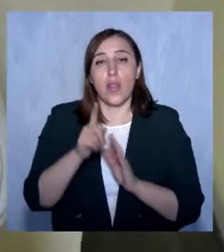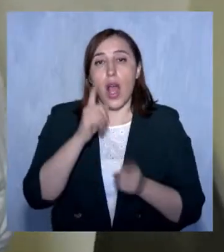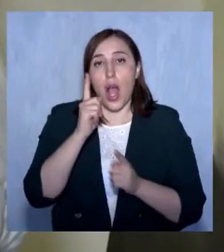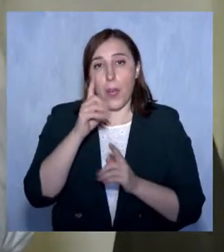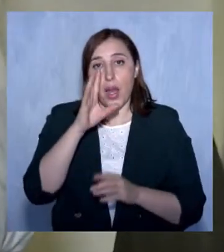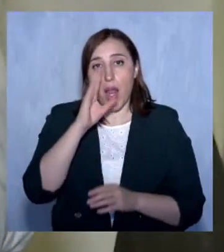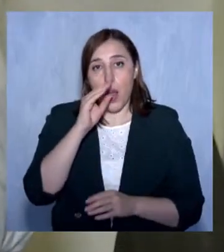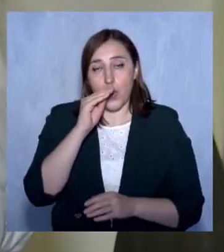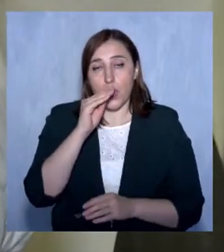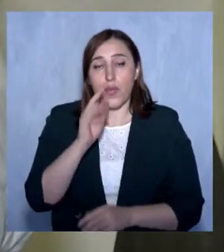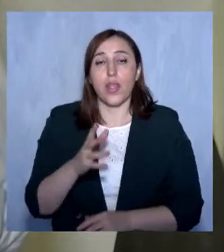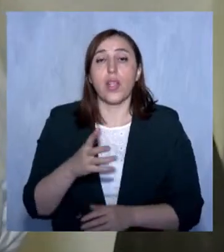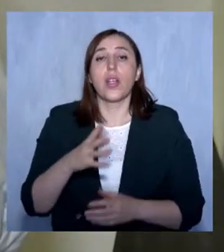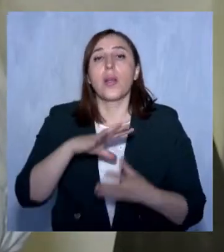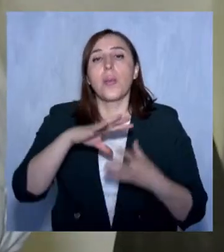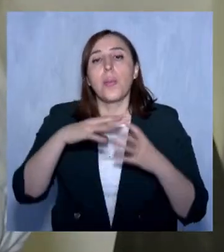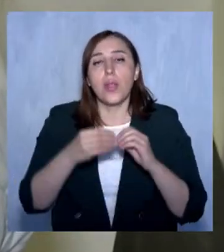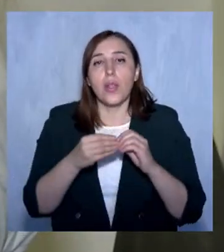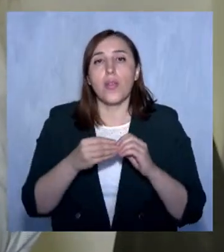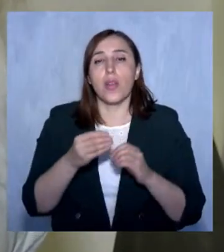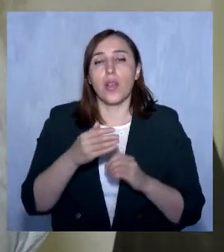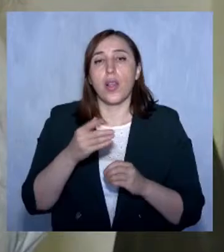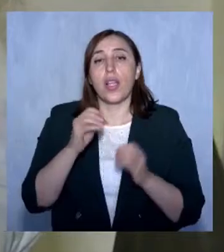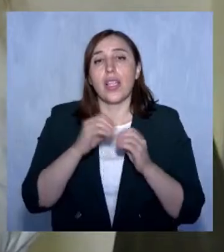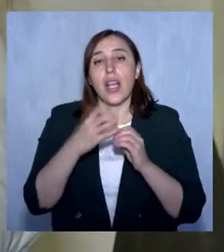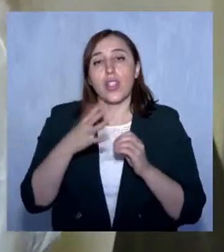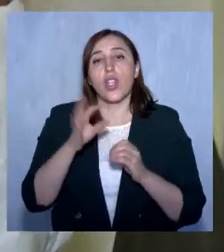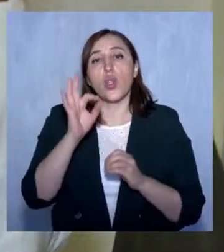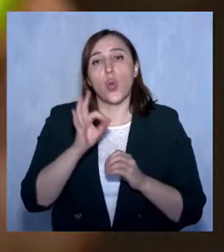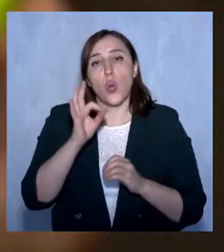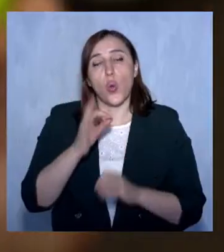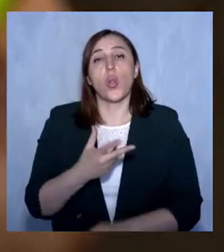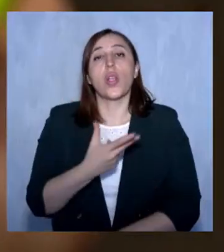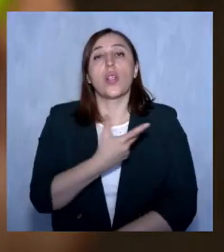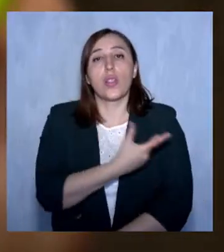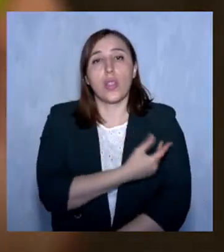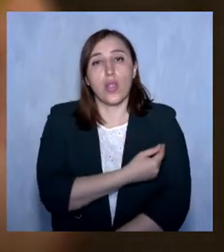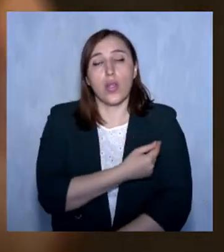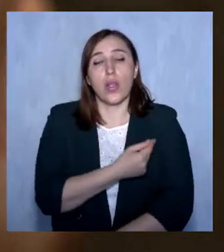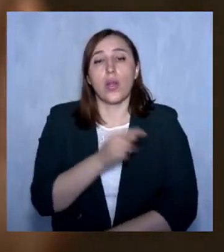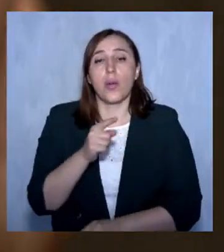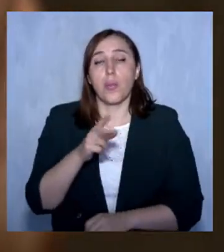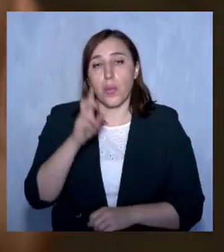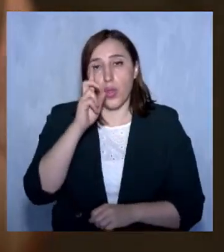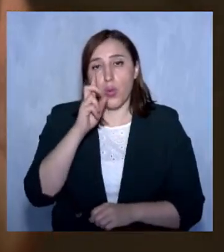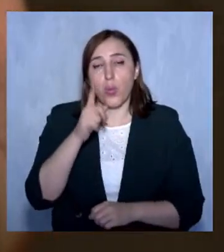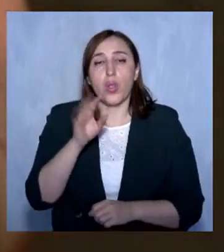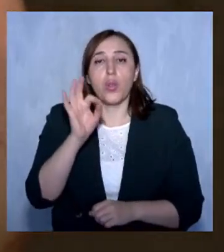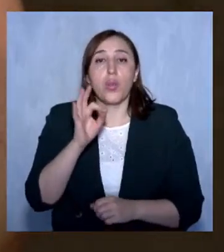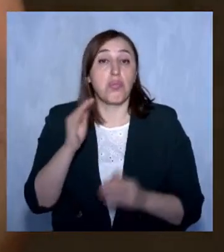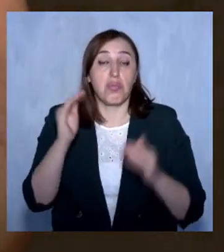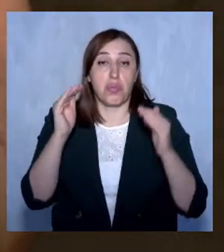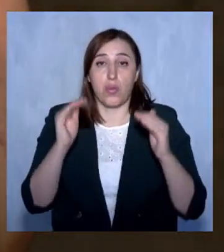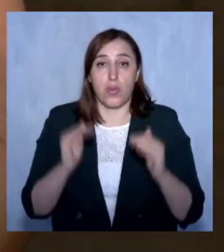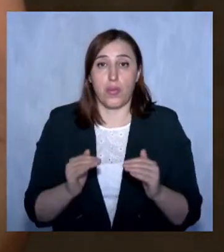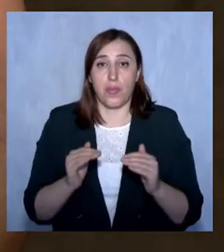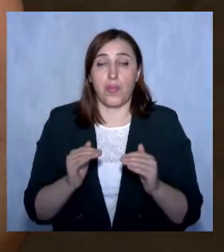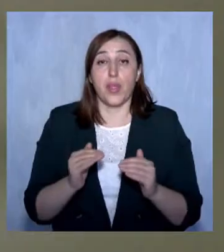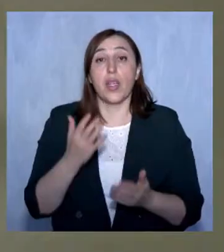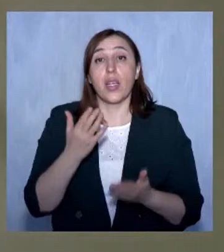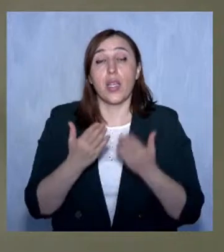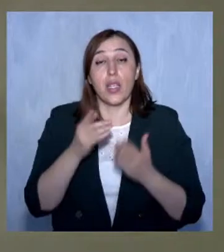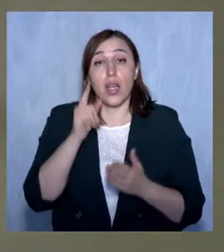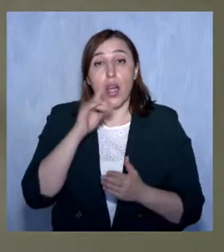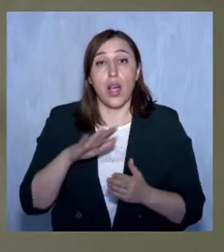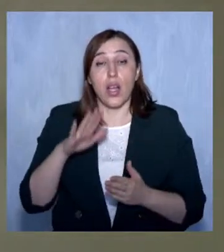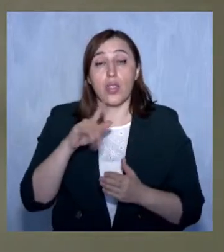ամբողջական պատվաստում ստացել է բնակցության ընդհամենը 15 տոքոսը, ինչ է տարածաշրջանում ամենաց հածր ծուցանիշներից մեկն է։ Եթե